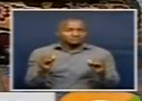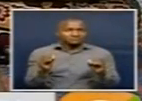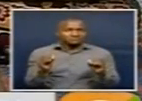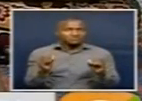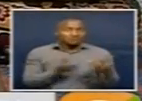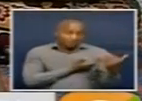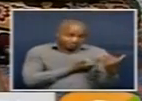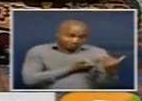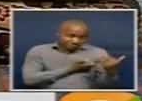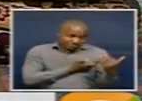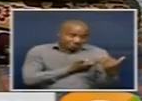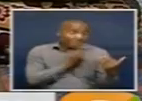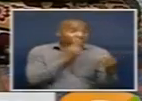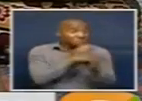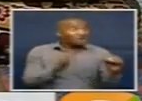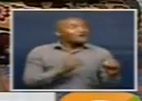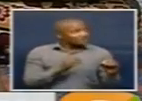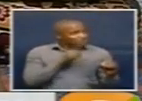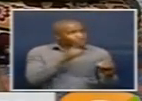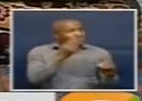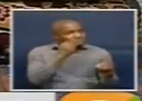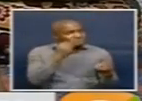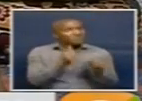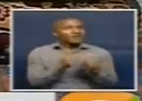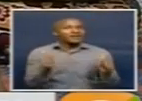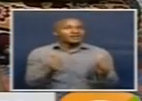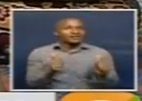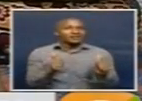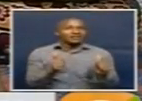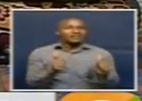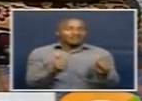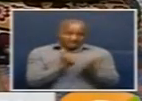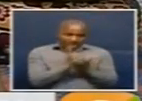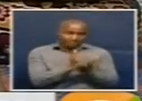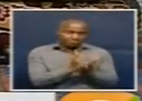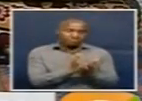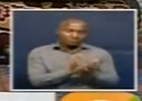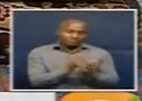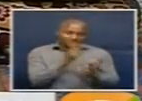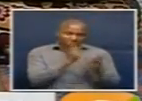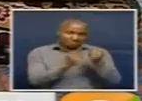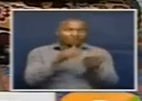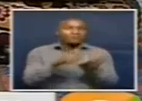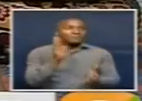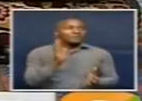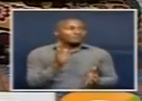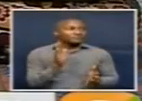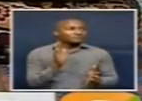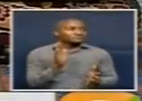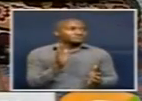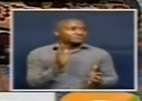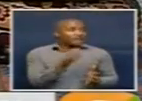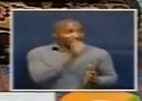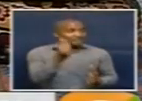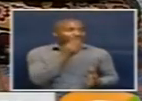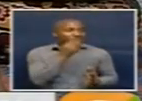matiti yako hayatoi maziwa. Kula vizuri, chakula gani unajua cha kuongeza maziwa sana mtu kijifungua? Njaheni kweli